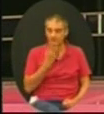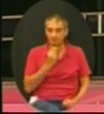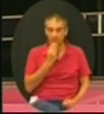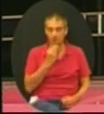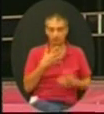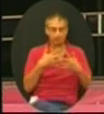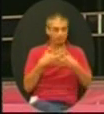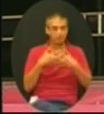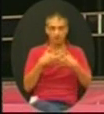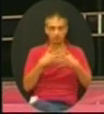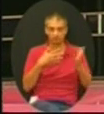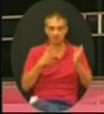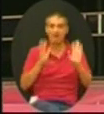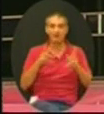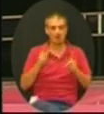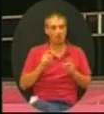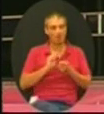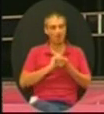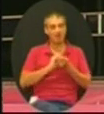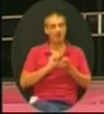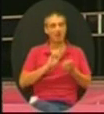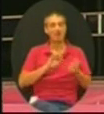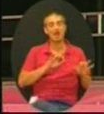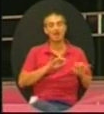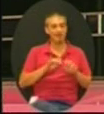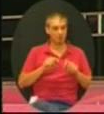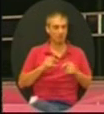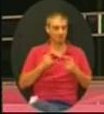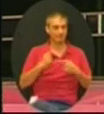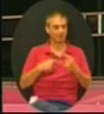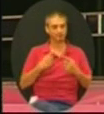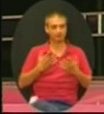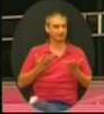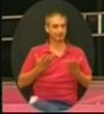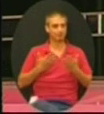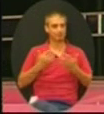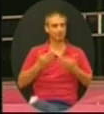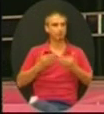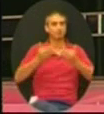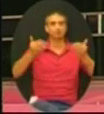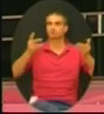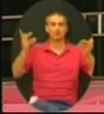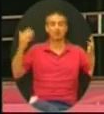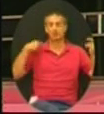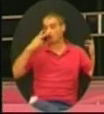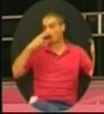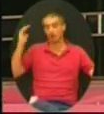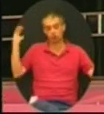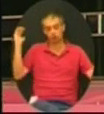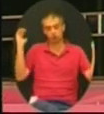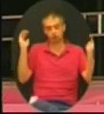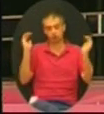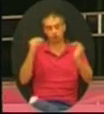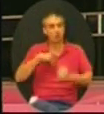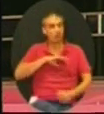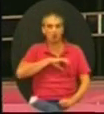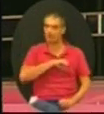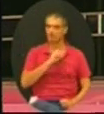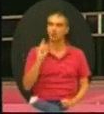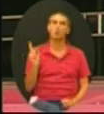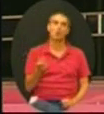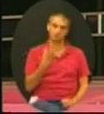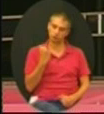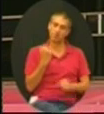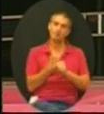שהיהדות בארצות הברית, למרות הרפורמים והקונסרבטיבים, משגשגת, אני רואה נסיגה כואבת, שלכולנו יש